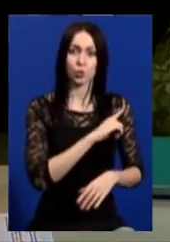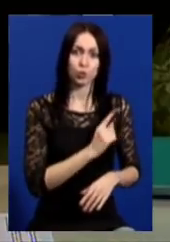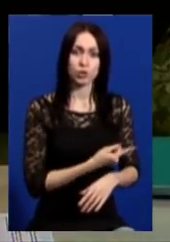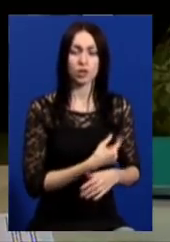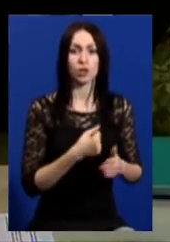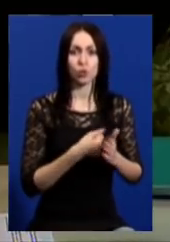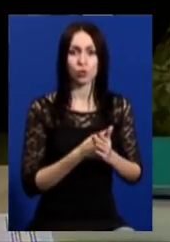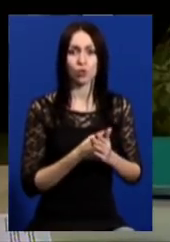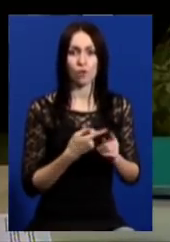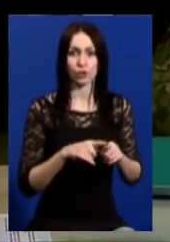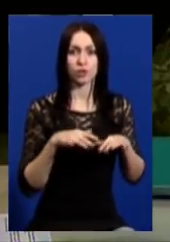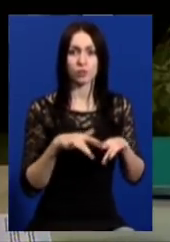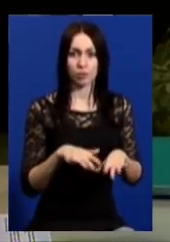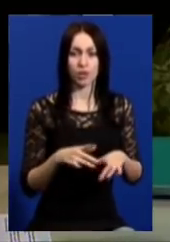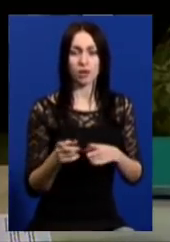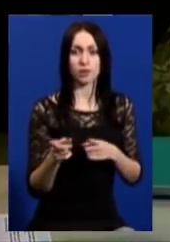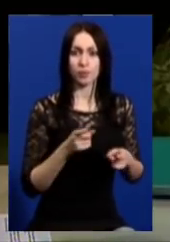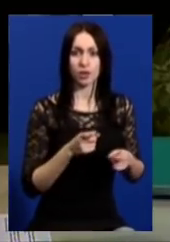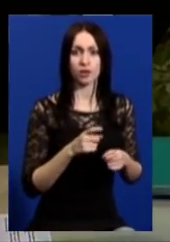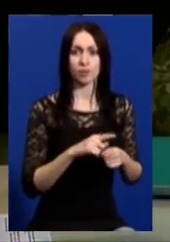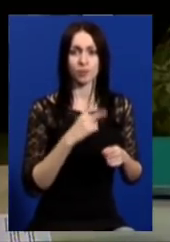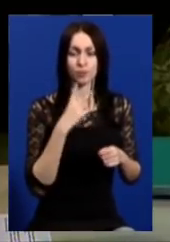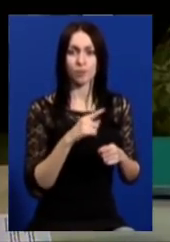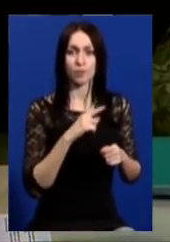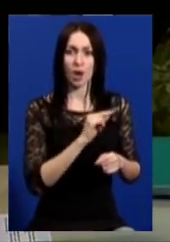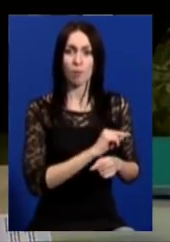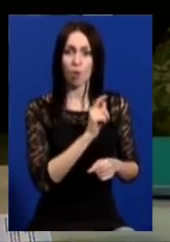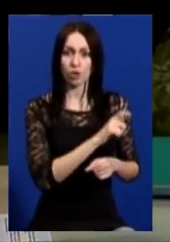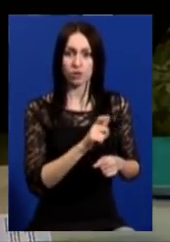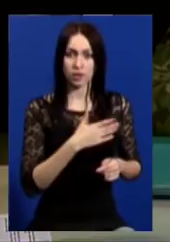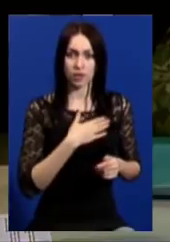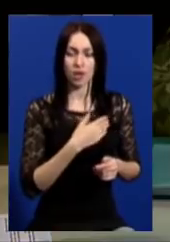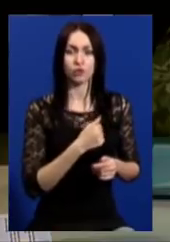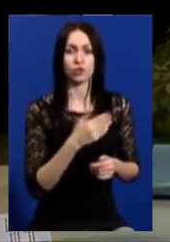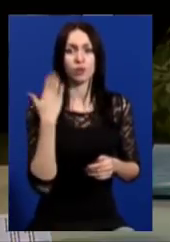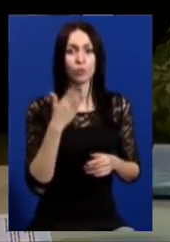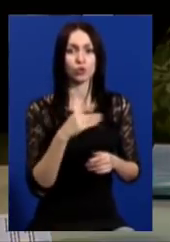до цих заходів залучаються оперативні працівники, відповідно,